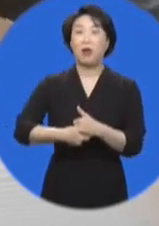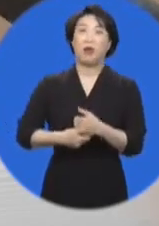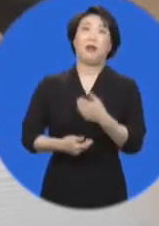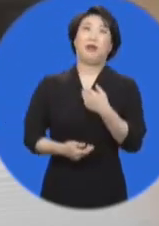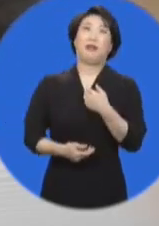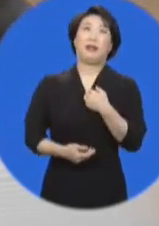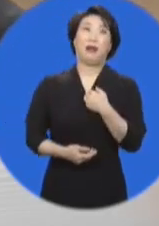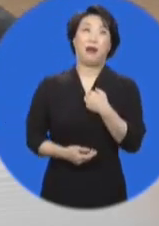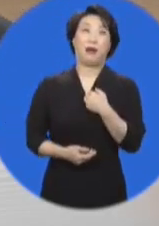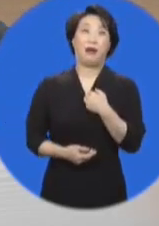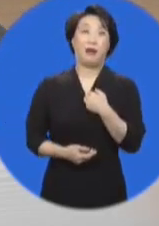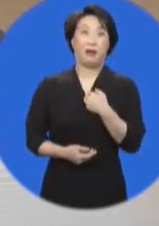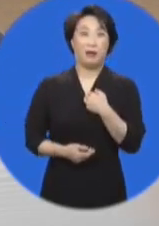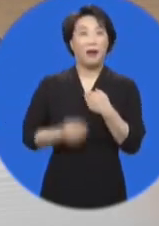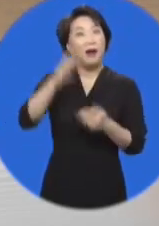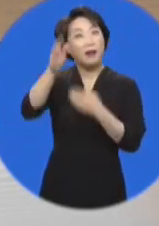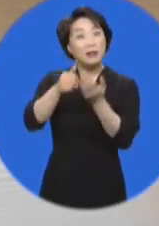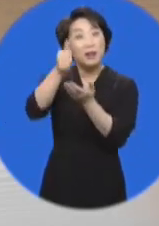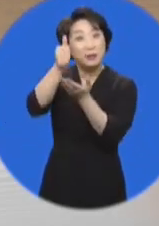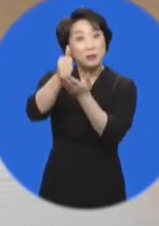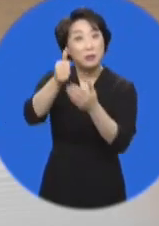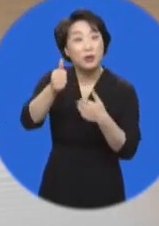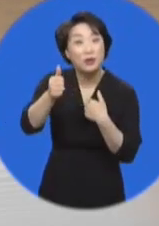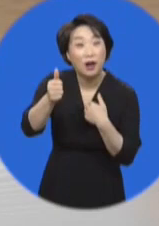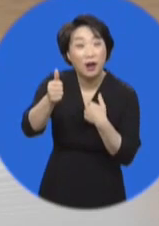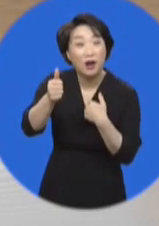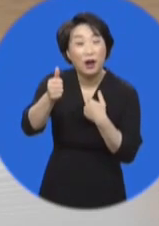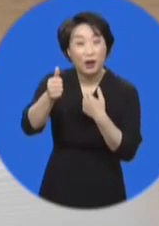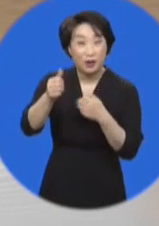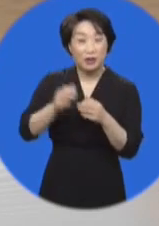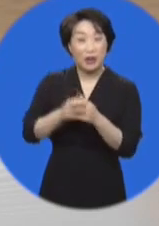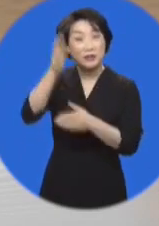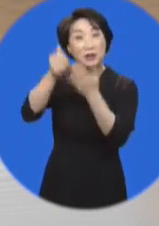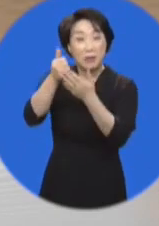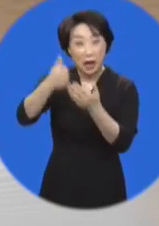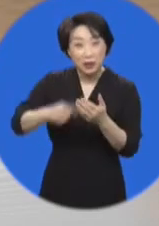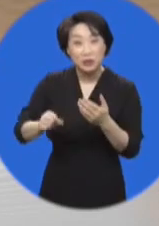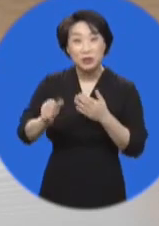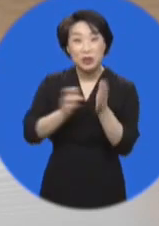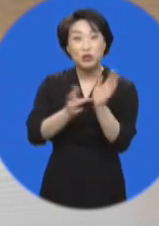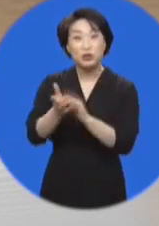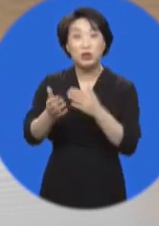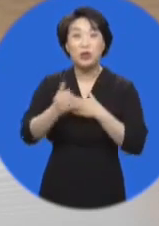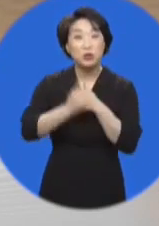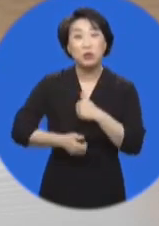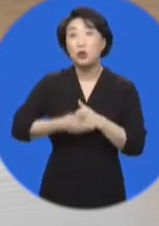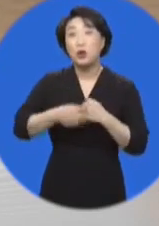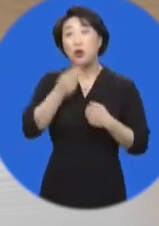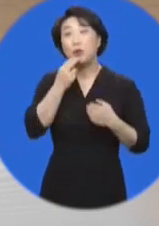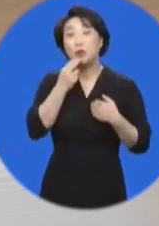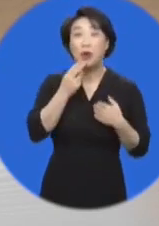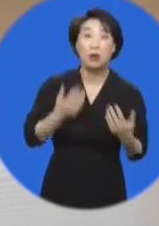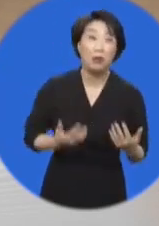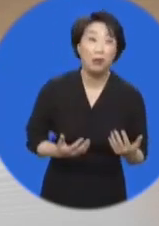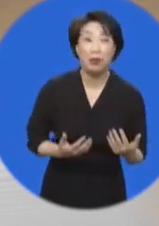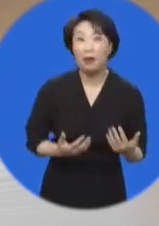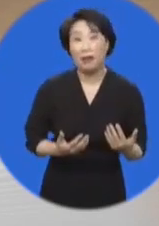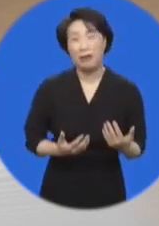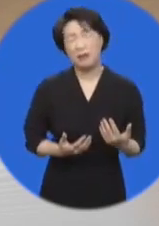정말로 하나님이 나를 아들로 섬기지 아니한다면